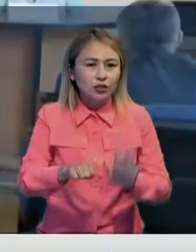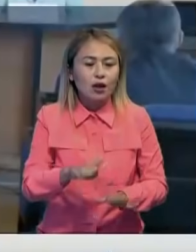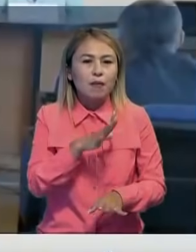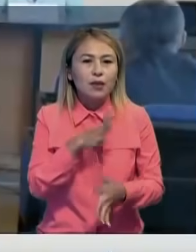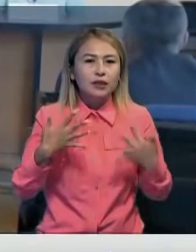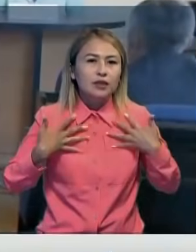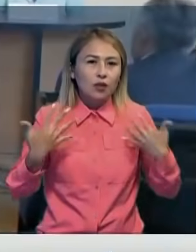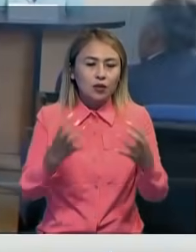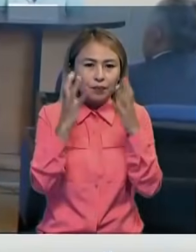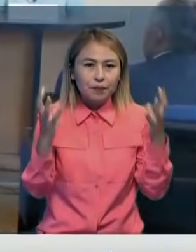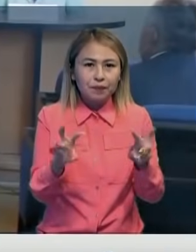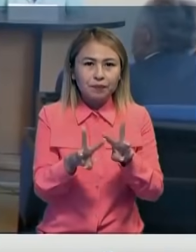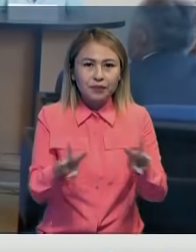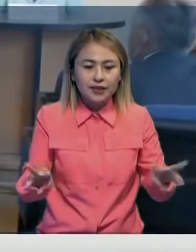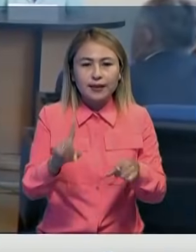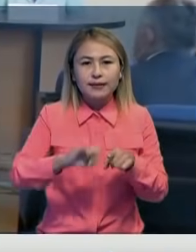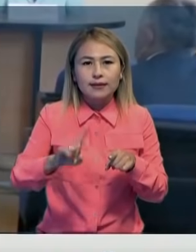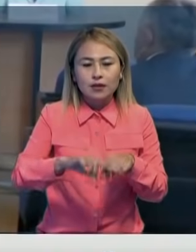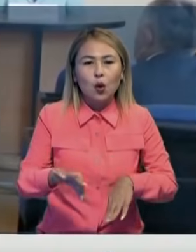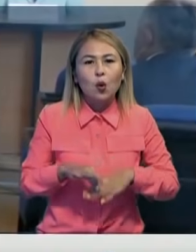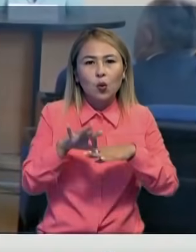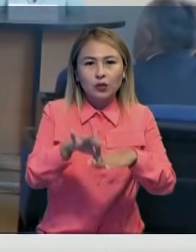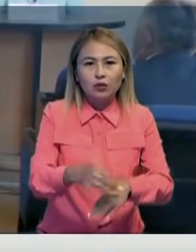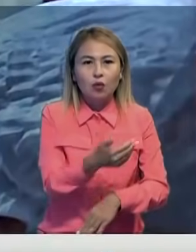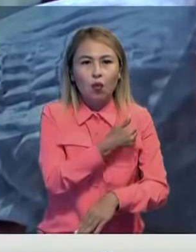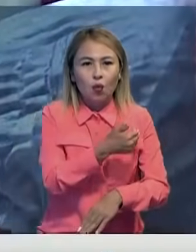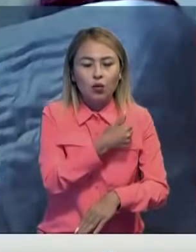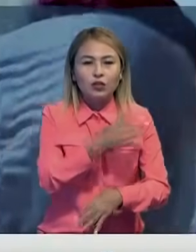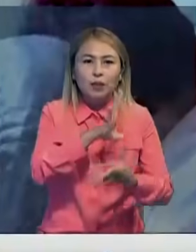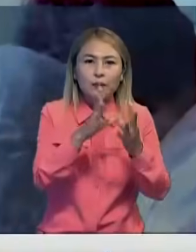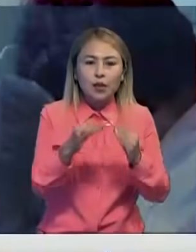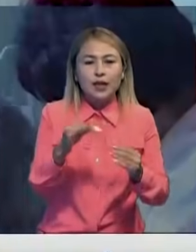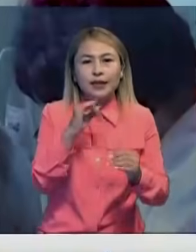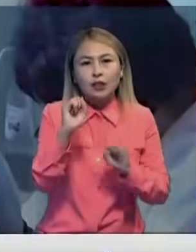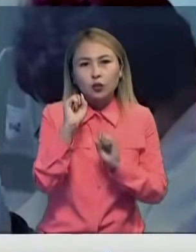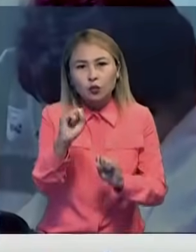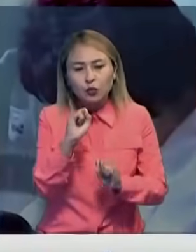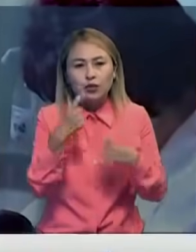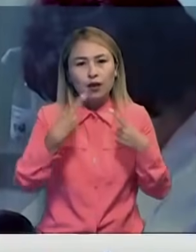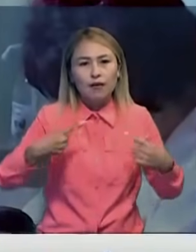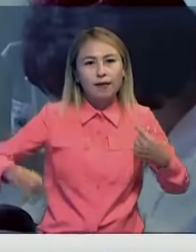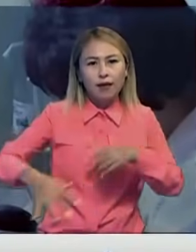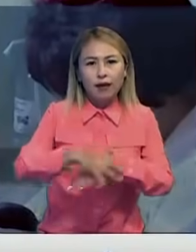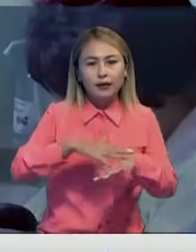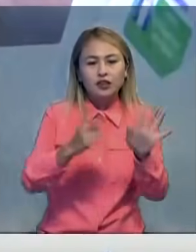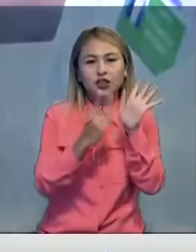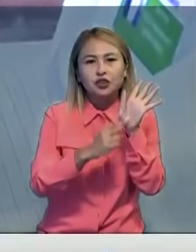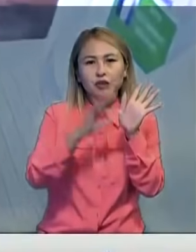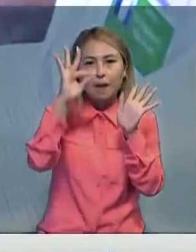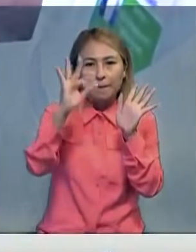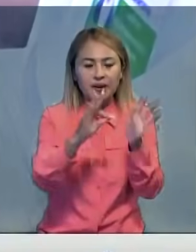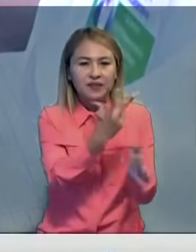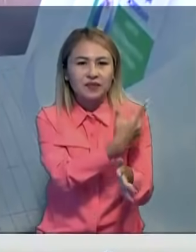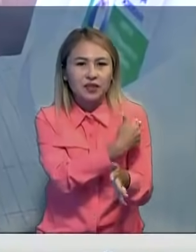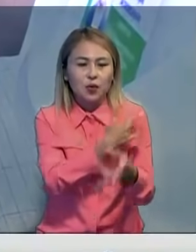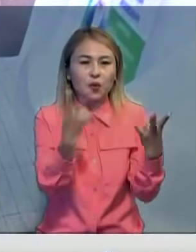Денсаулық сақтау министрлігінің өзі оны тезірек қолдануға мүдделі. Ұжымдық иммунитет қалыптастыру үшін халықтың 70%-ын вакциналау